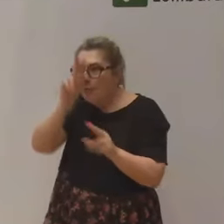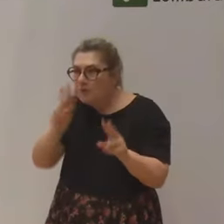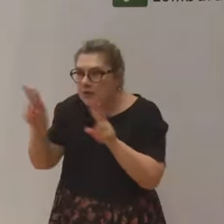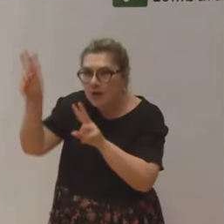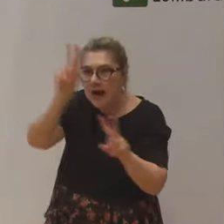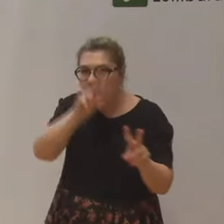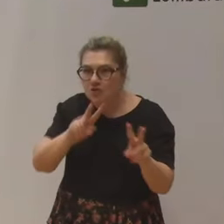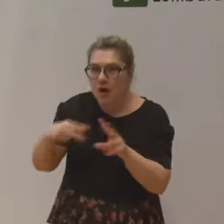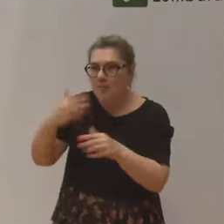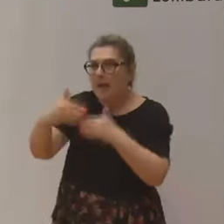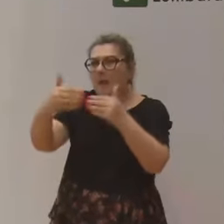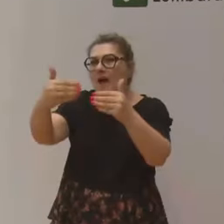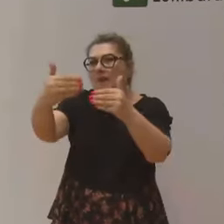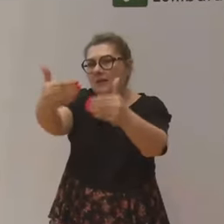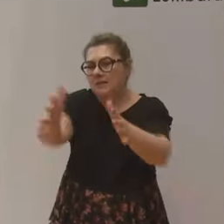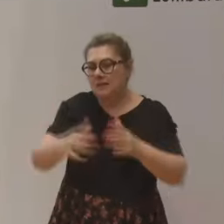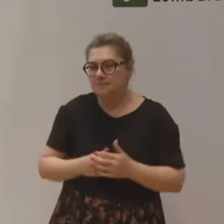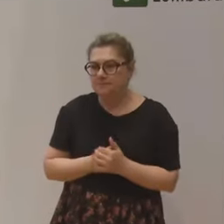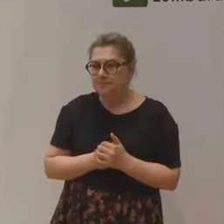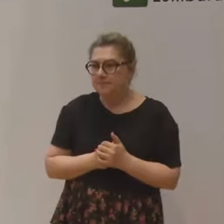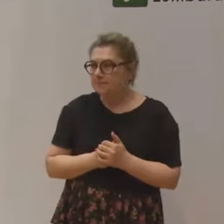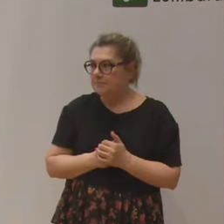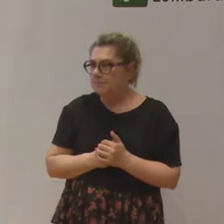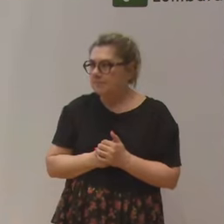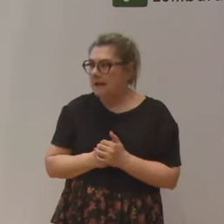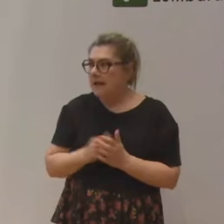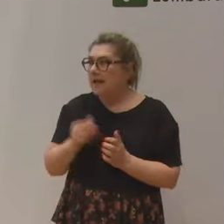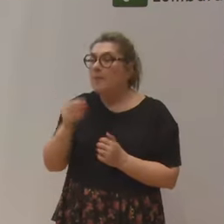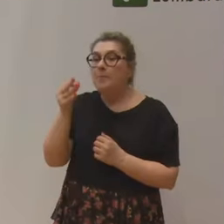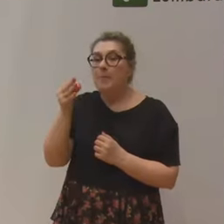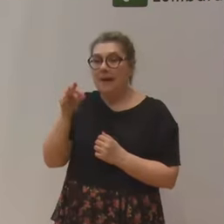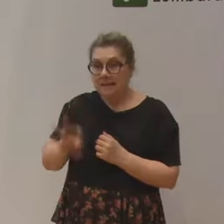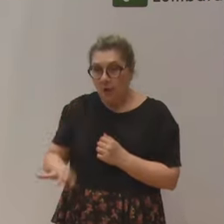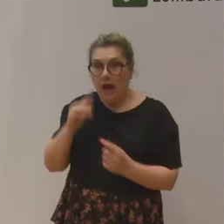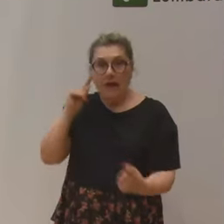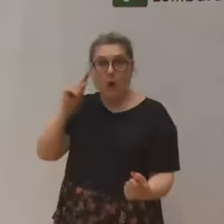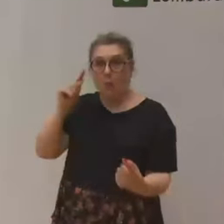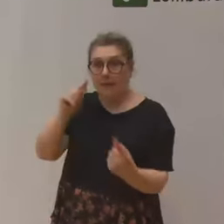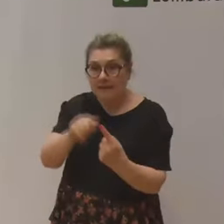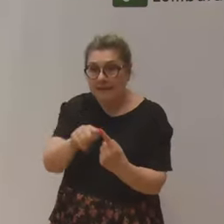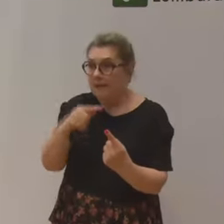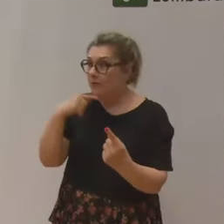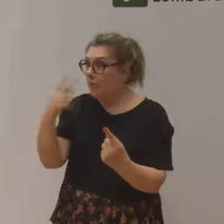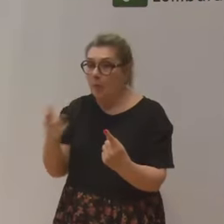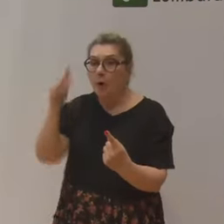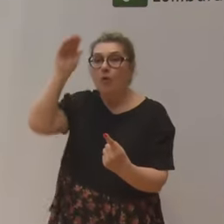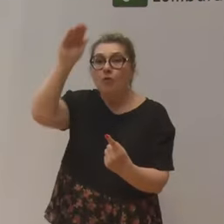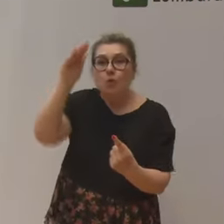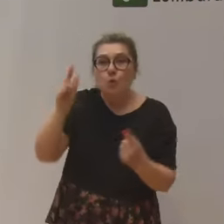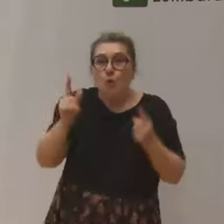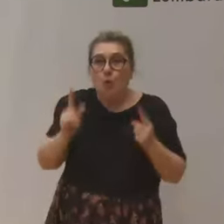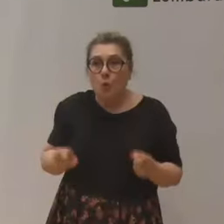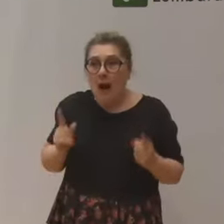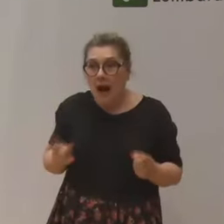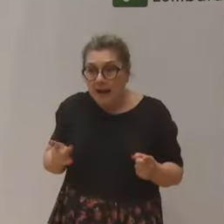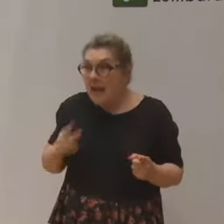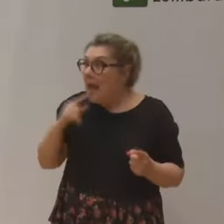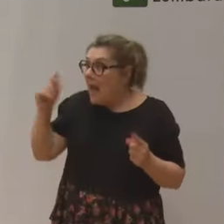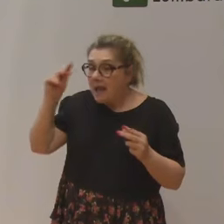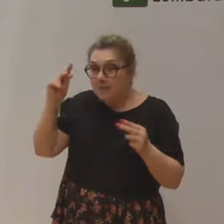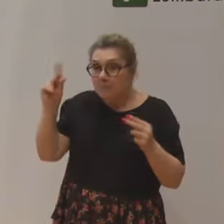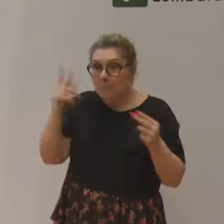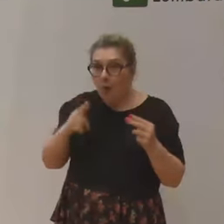andare sempre più in là. In modo particolare, l'obiettivo stringente del futuro è stato scritto anche